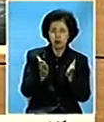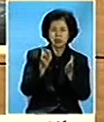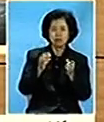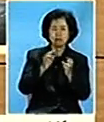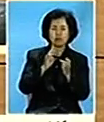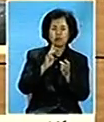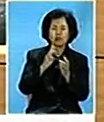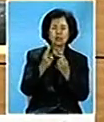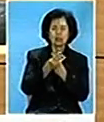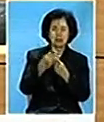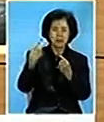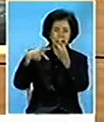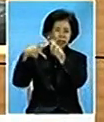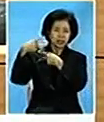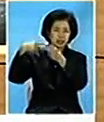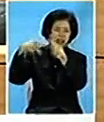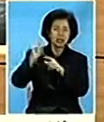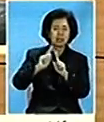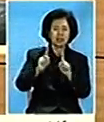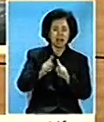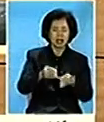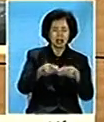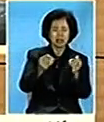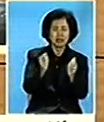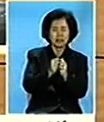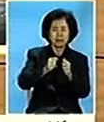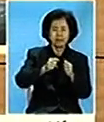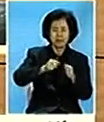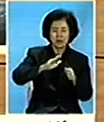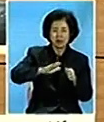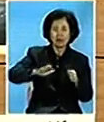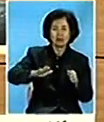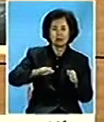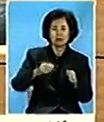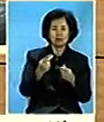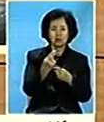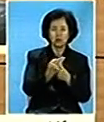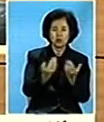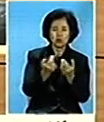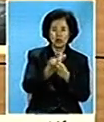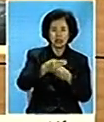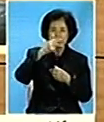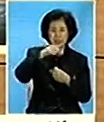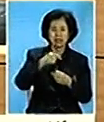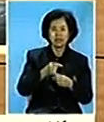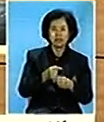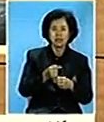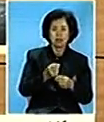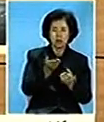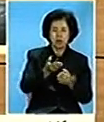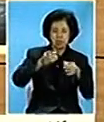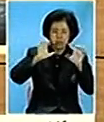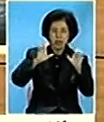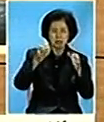ษาประเพณีไทยให้กับลูกหลานคนไทยที่เกิดในต่างประเทศได้มีความเป็นไทยสืบเนื่องต่อไปครับขอรัฐบาลให้ความสน